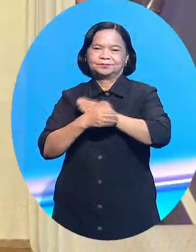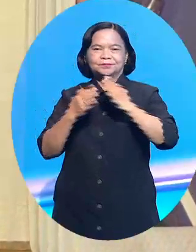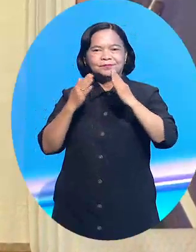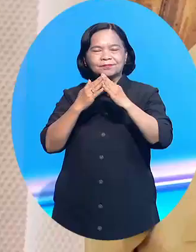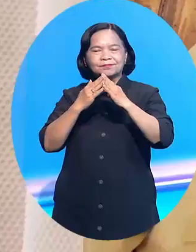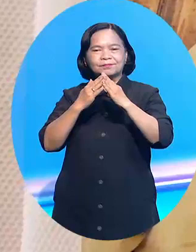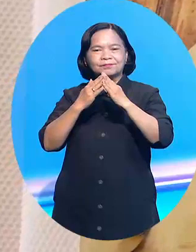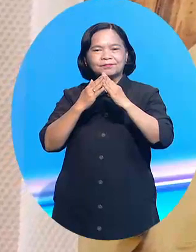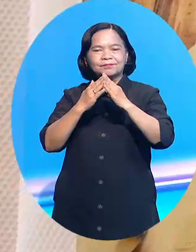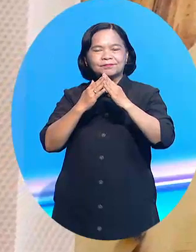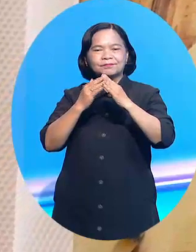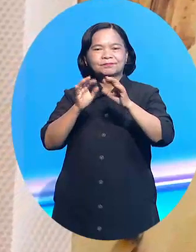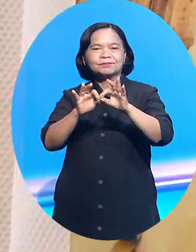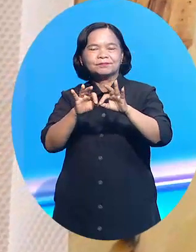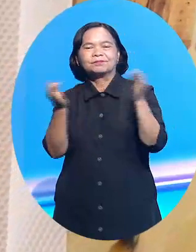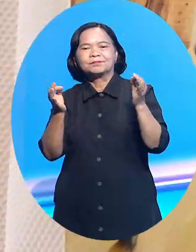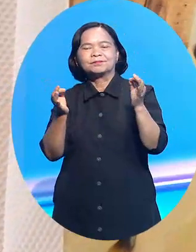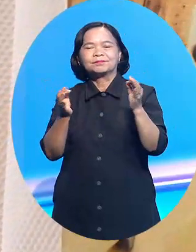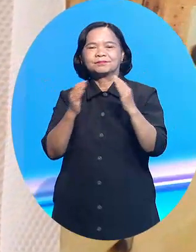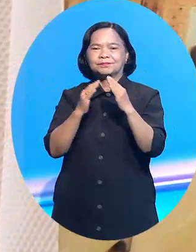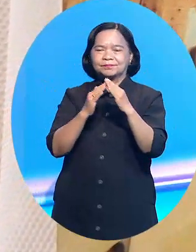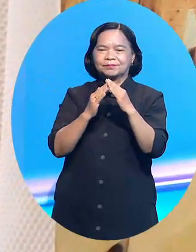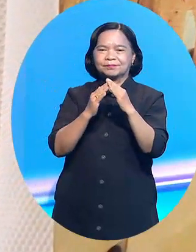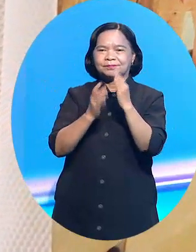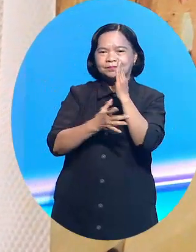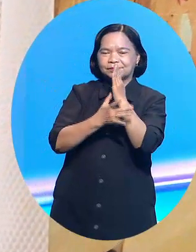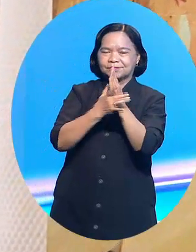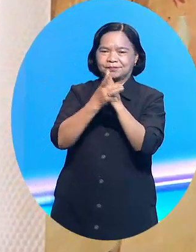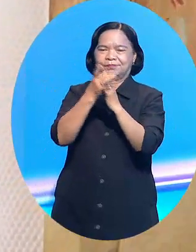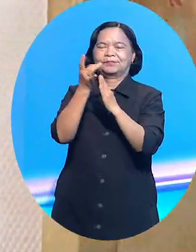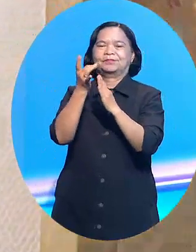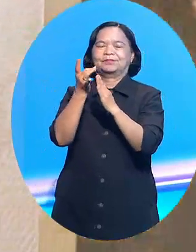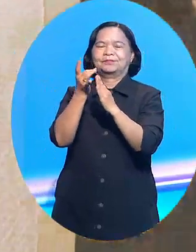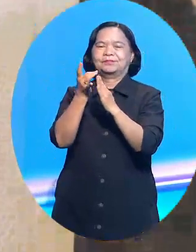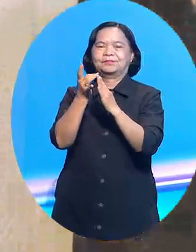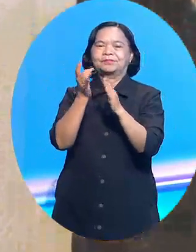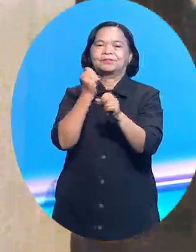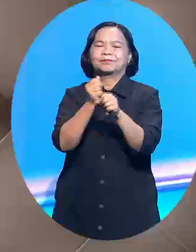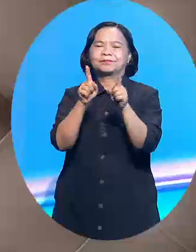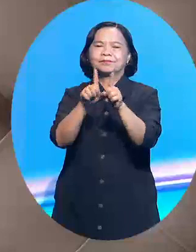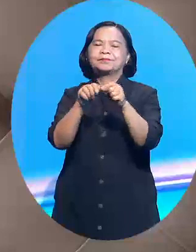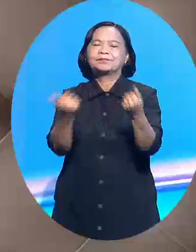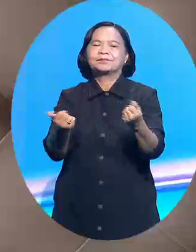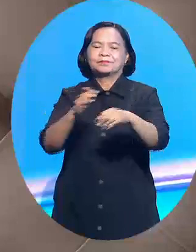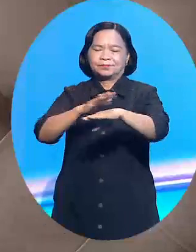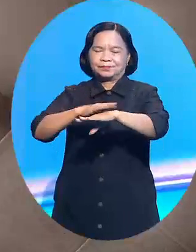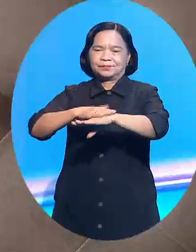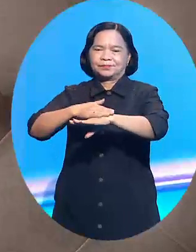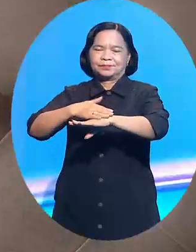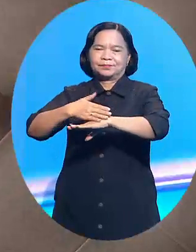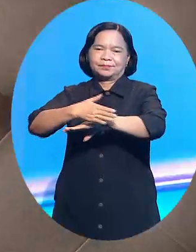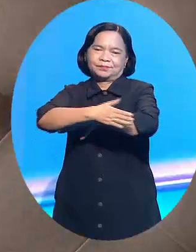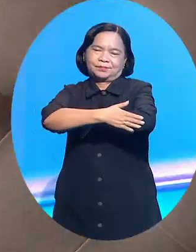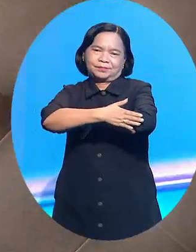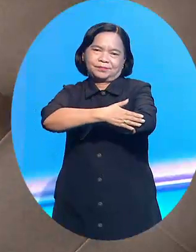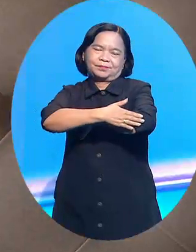nát, nhà tạm, nhà tranh, nhà lá, thì làm sao mà vận động để giúp đỡ những